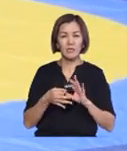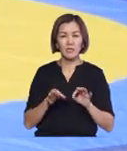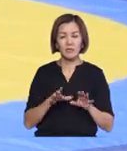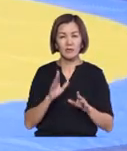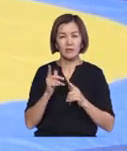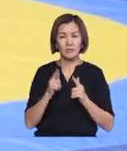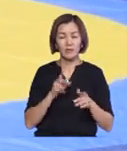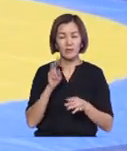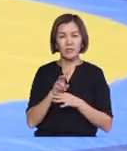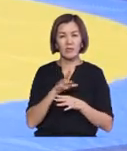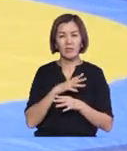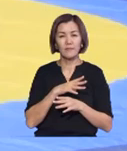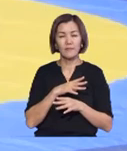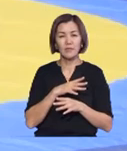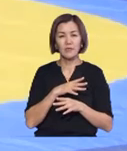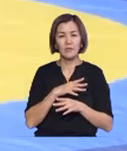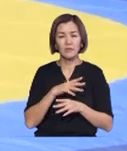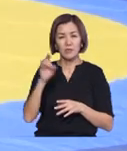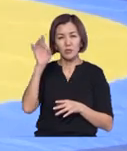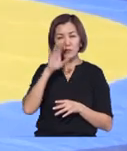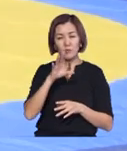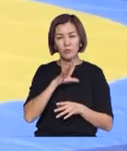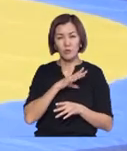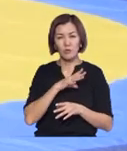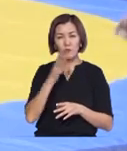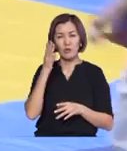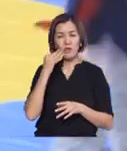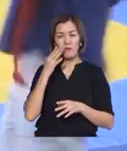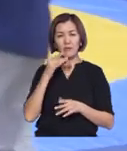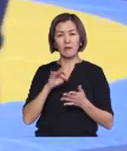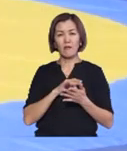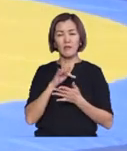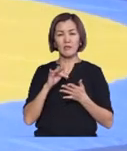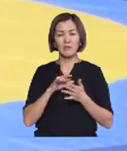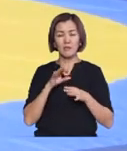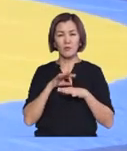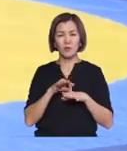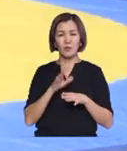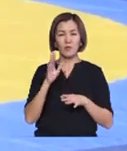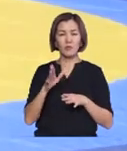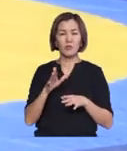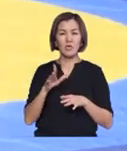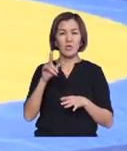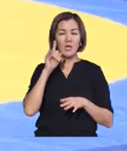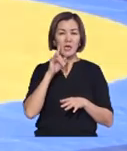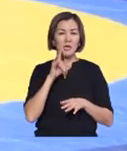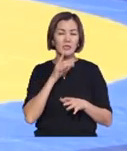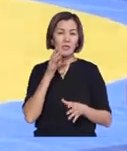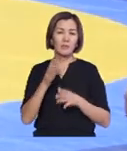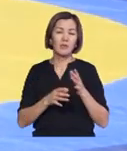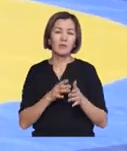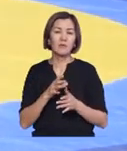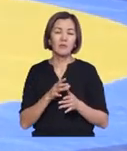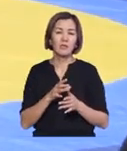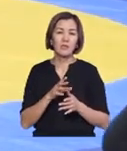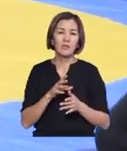дайындықпен келдім. Аллаға шүкір, чемпион болдым бұл салмақта. Енді болашақта өтетін Қазақ мирда, Тәжікстанда өтетін